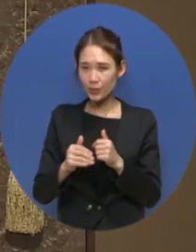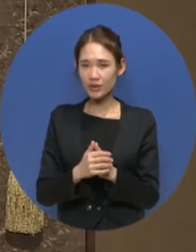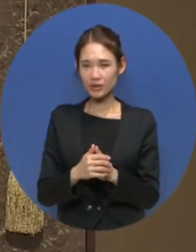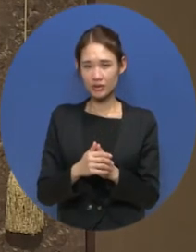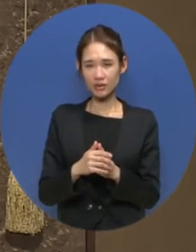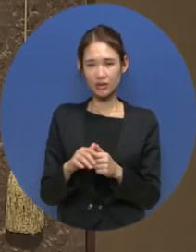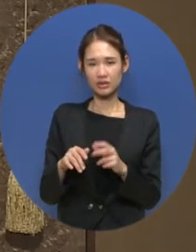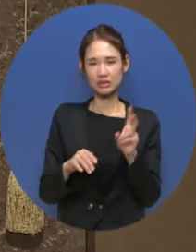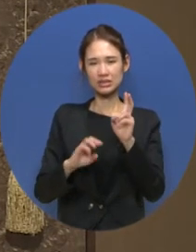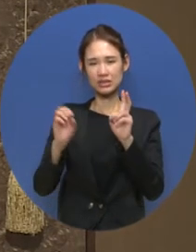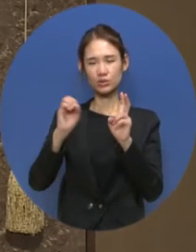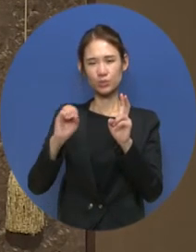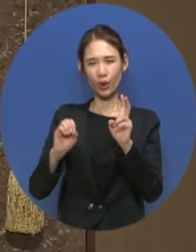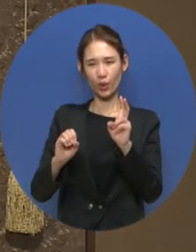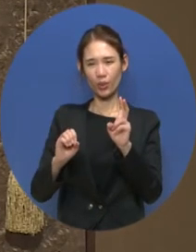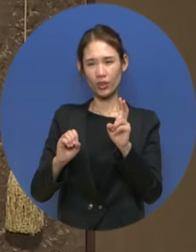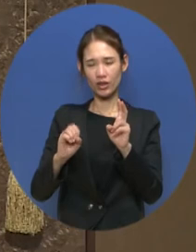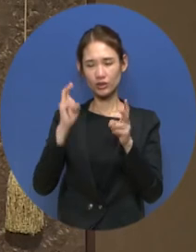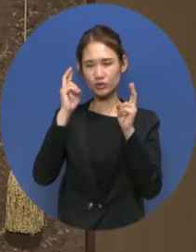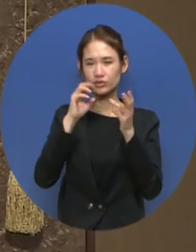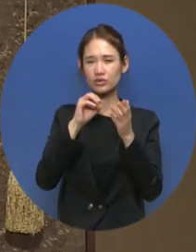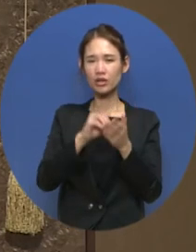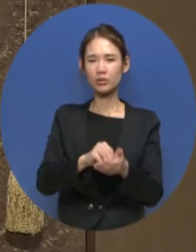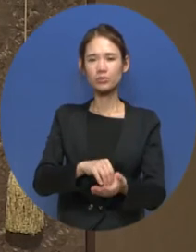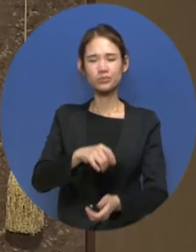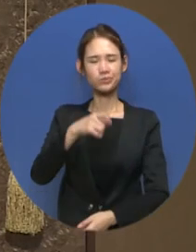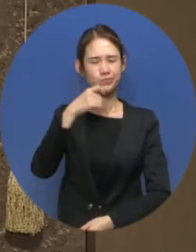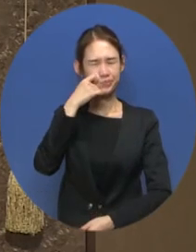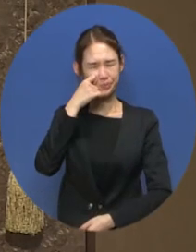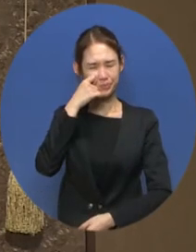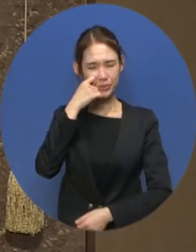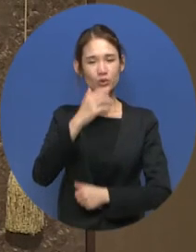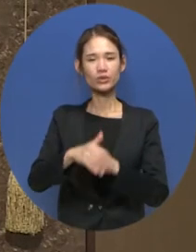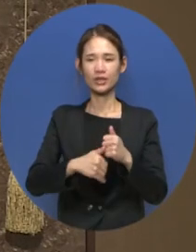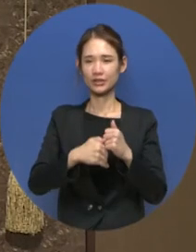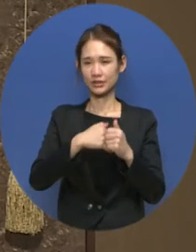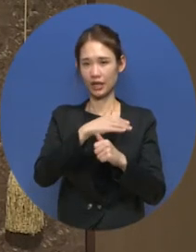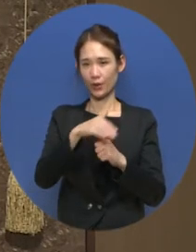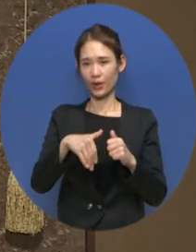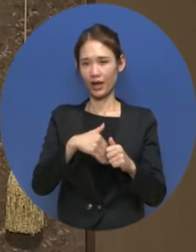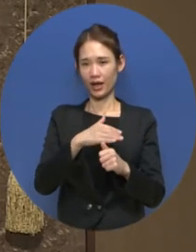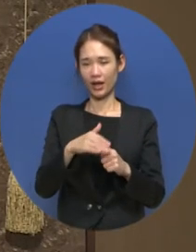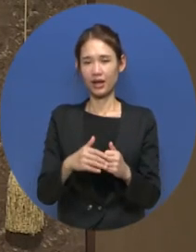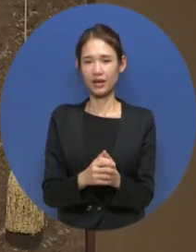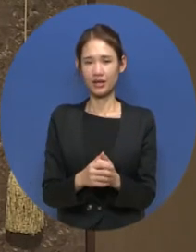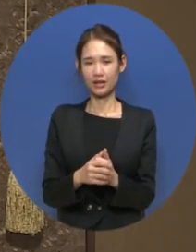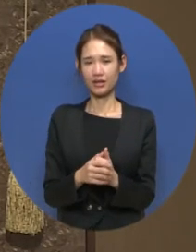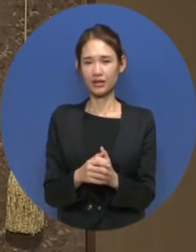그분들의 한 20%도 사실 취업을 못 하고 현재 있는데요.